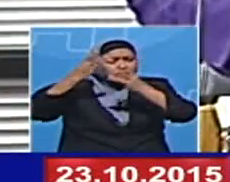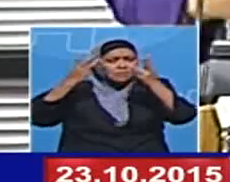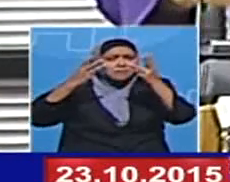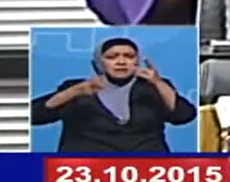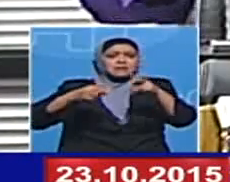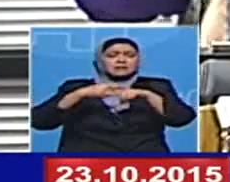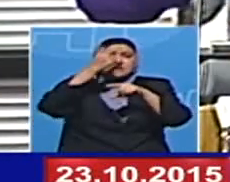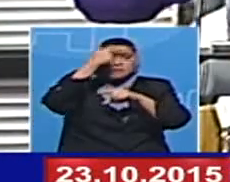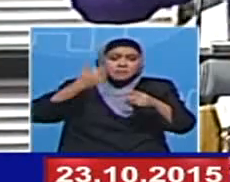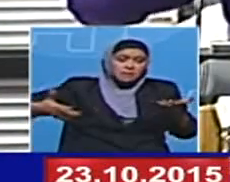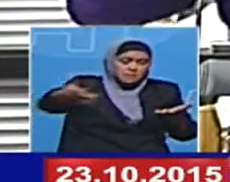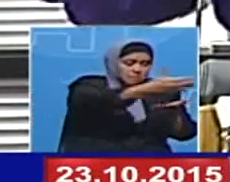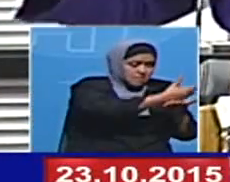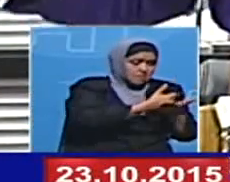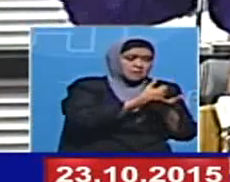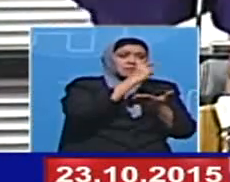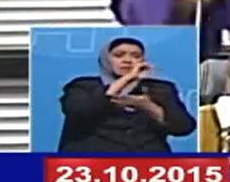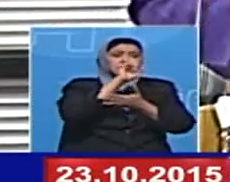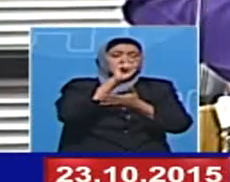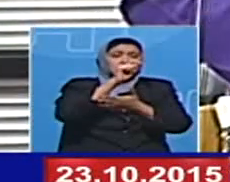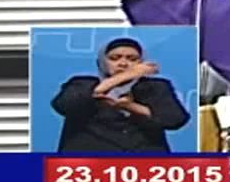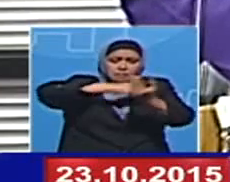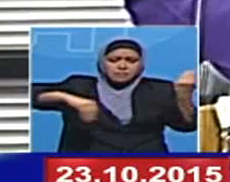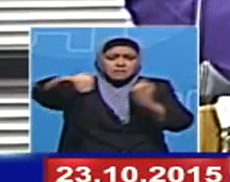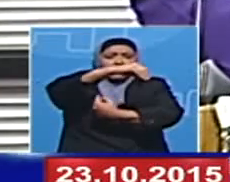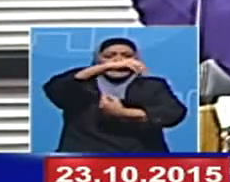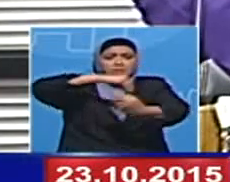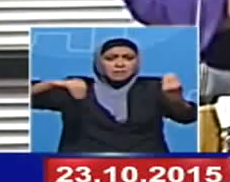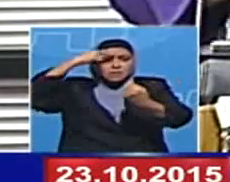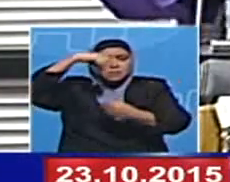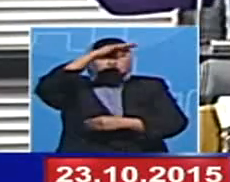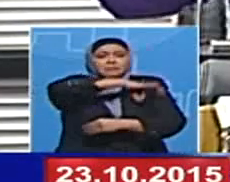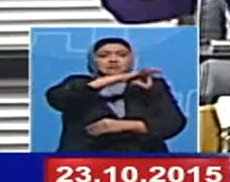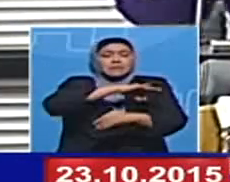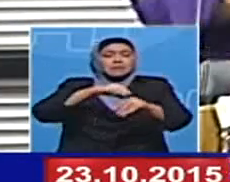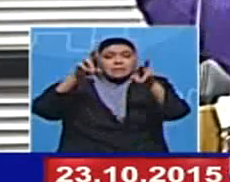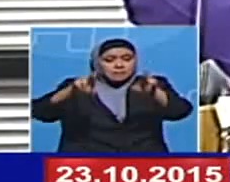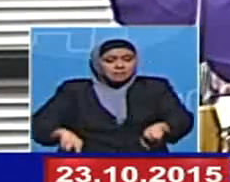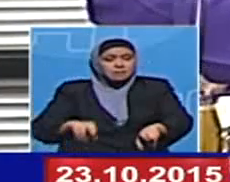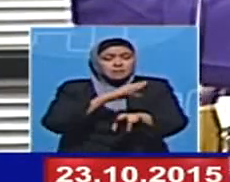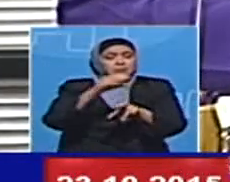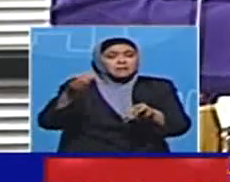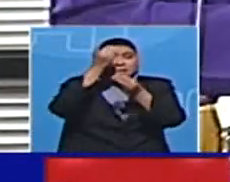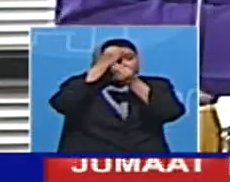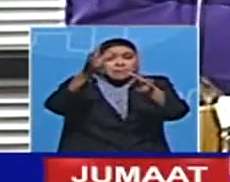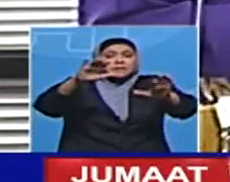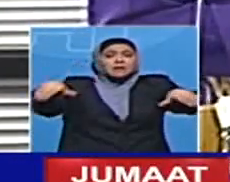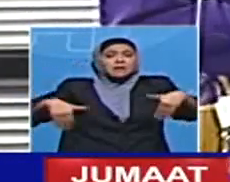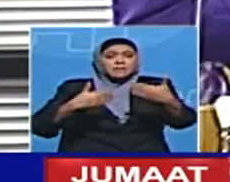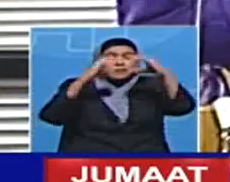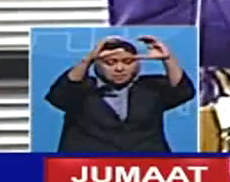GST dikembalikan semula demi manfat ramai malah dimaklumkan pula bagaimana ia